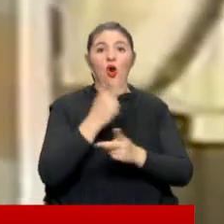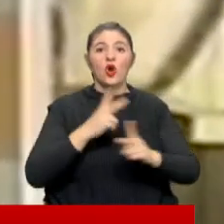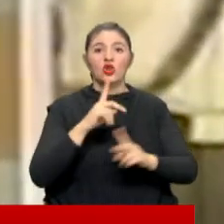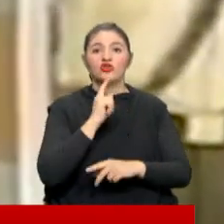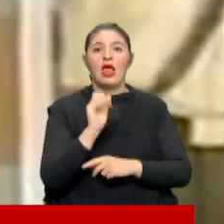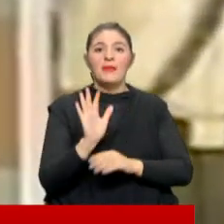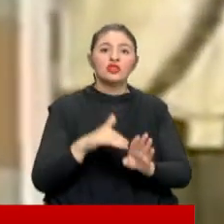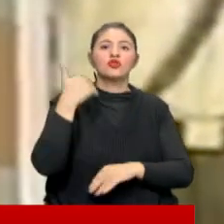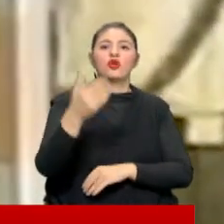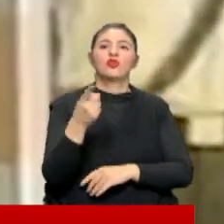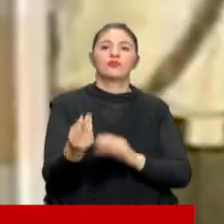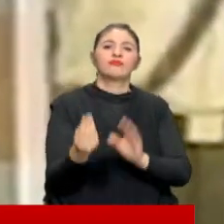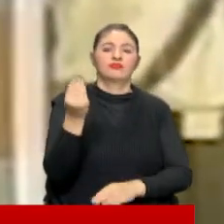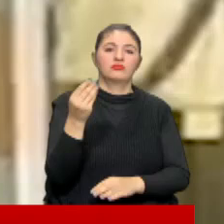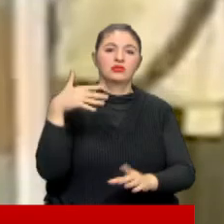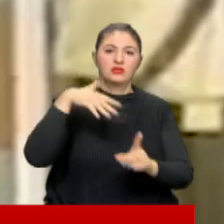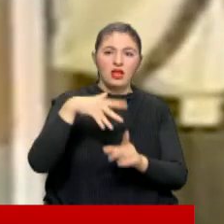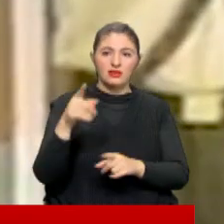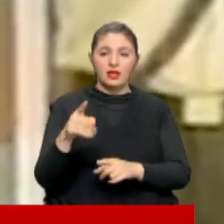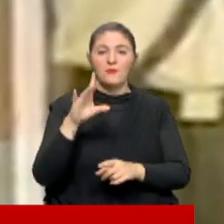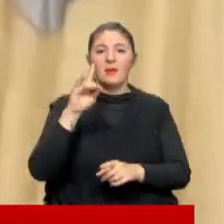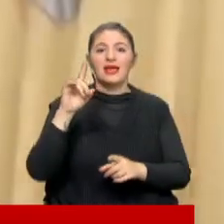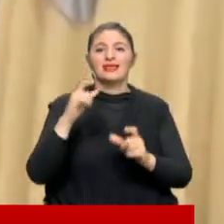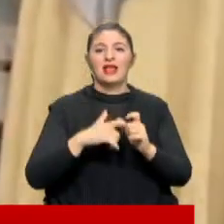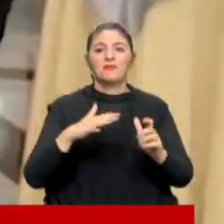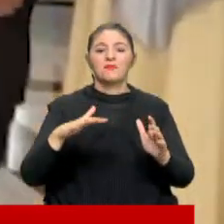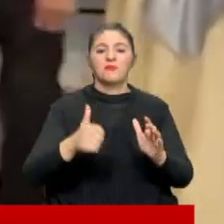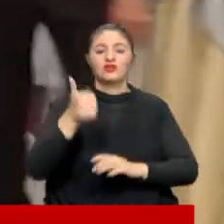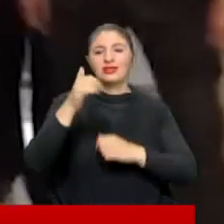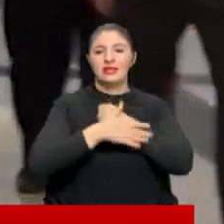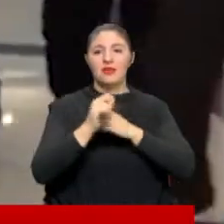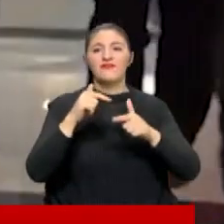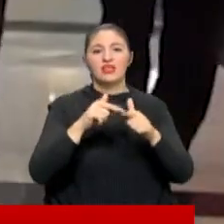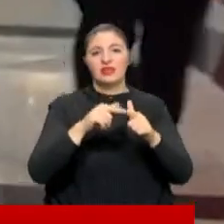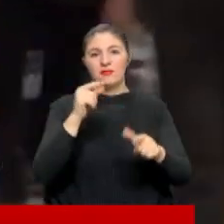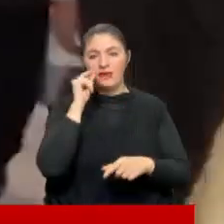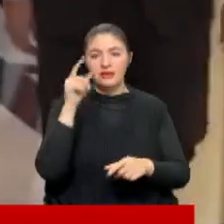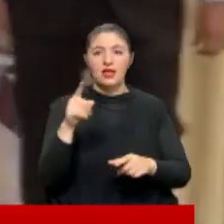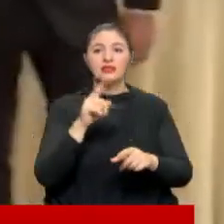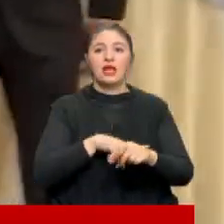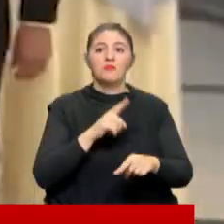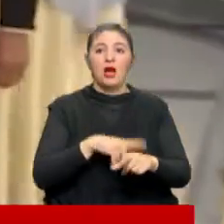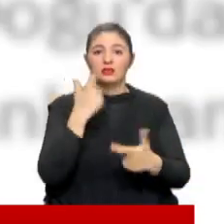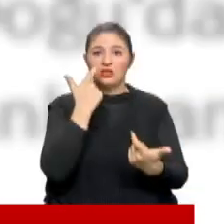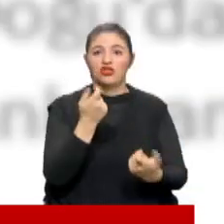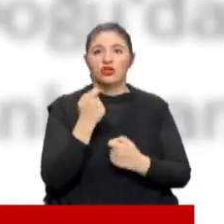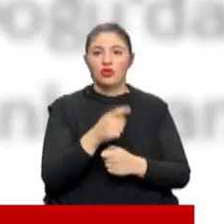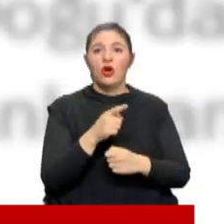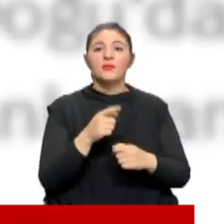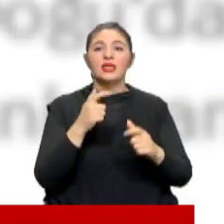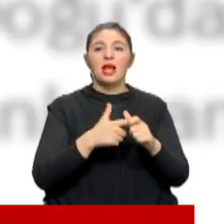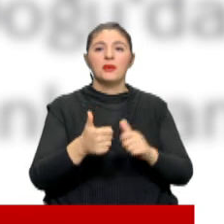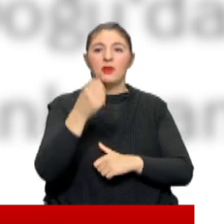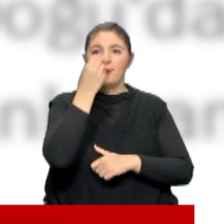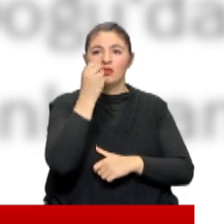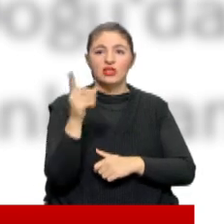vaadinin hemen sonrasında gerçekleşti saldırı MHP Genel Başkan Yardımcısı Fetih yıldız da zamanlamaya işaret etti genel başkanımız